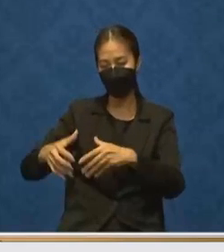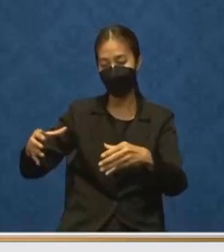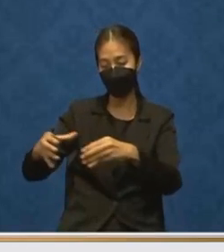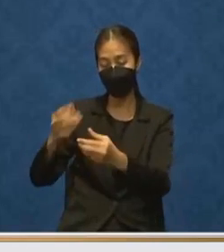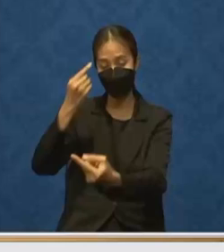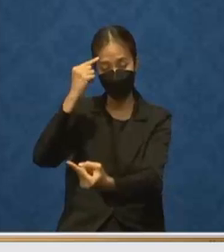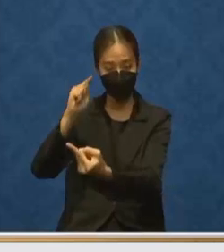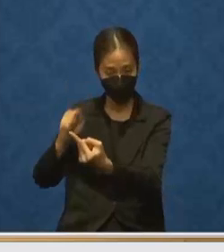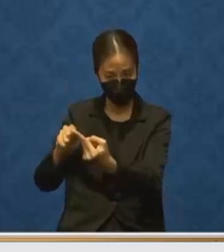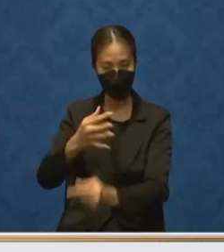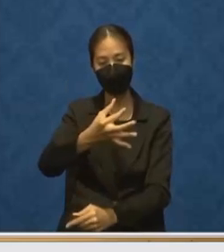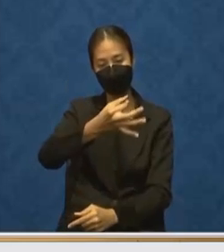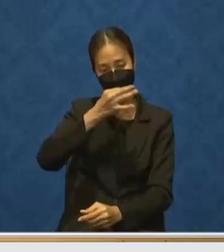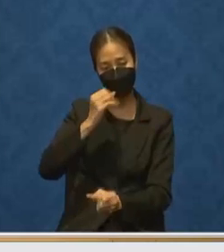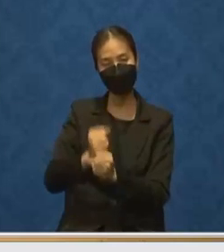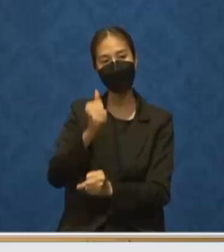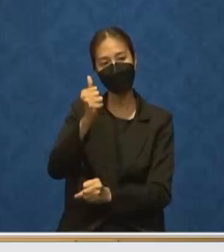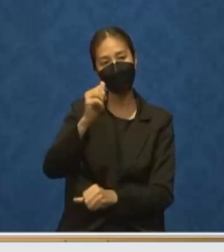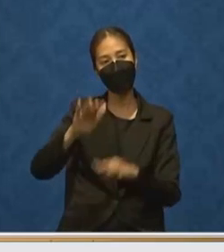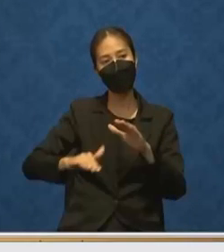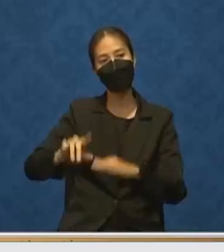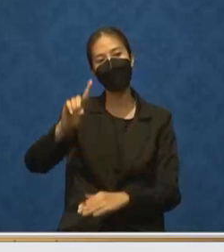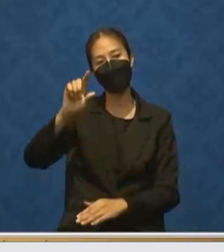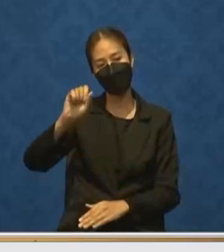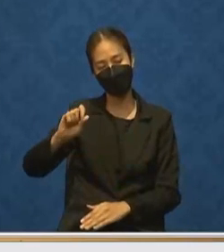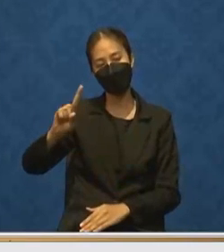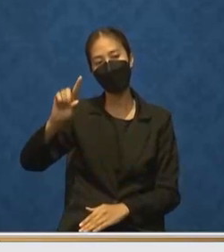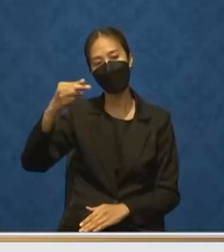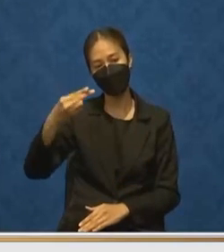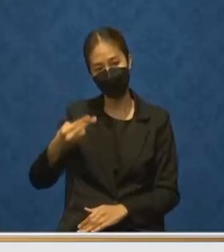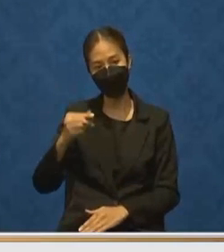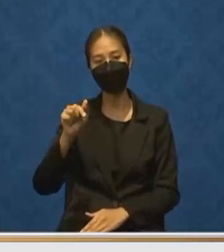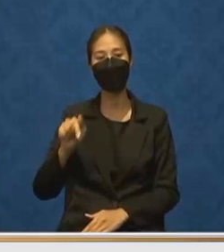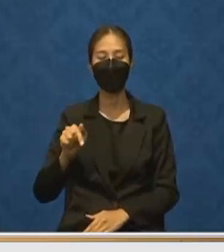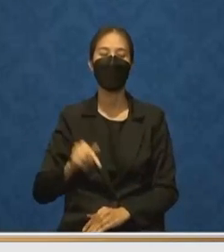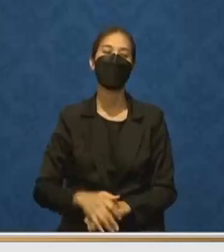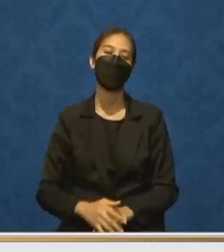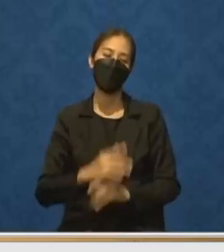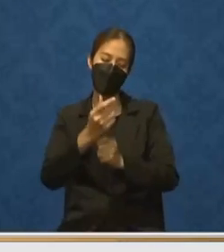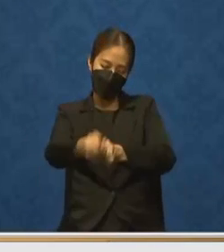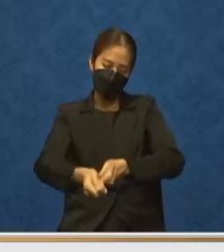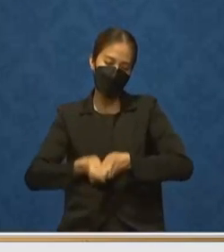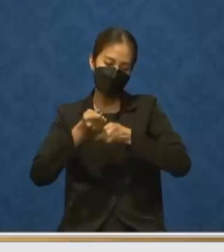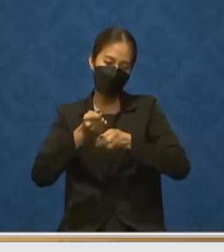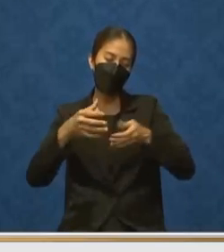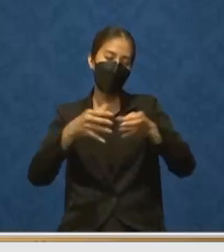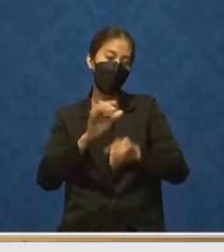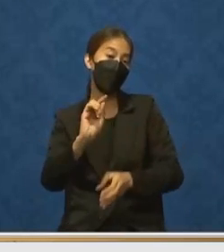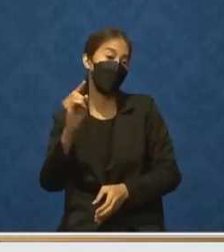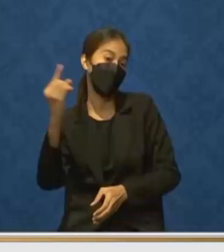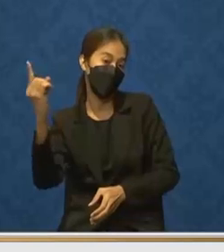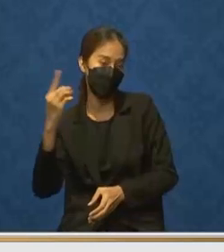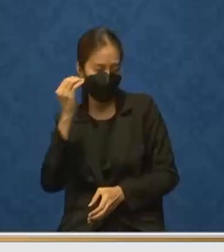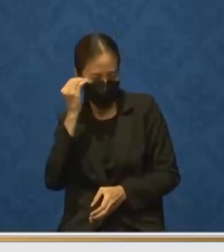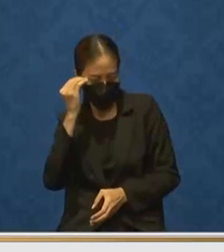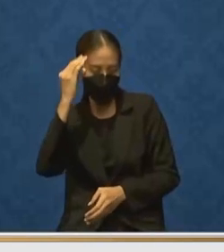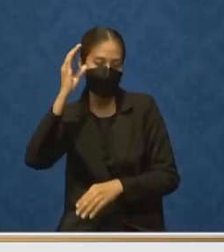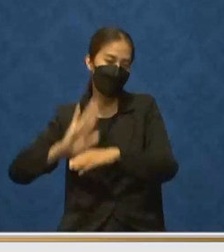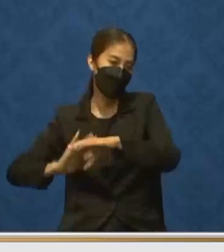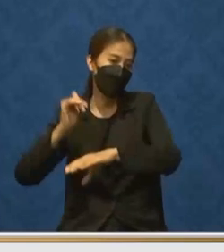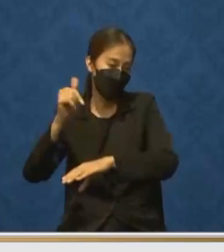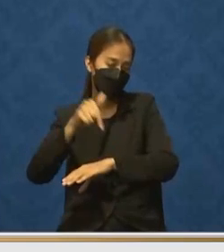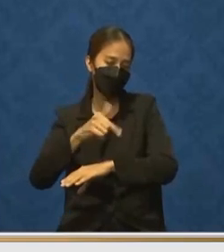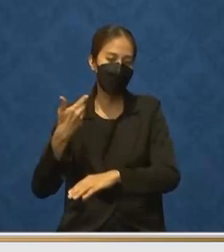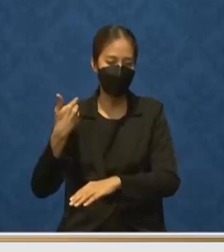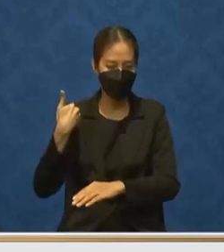มีอาชีพไม่น้อยกว่า 110,000 รายสนับสนุนเกษตรกรรุ่นใหม่ไปสู่เกษตรกรปราดเปรื่องและให้เกษตรกรได้รับสิ